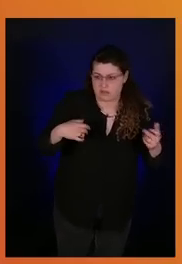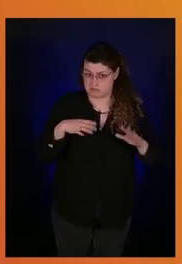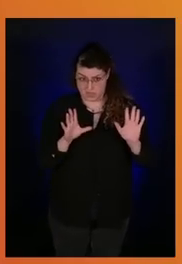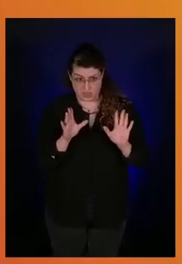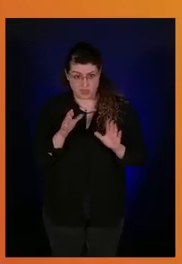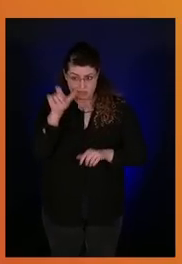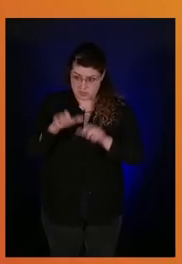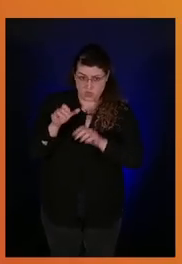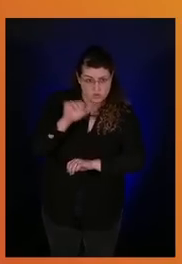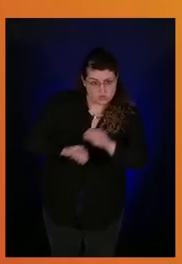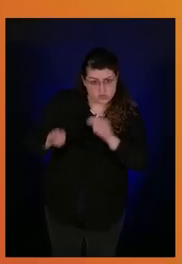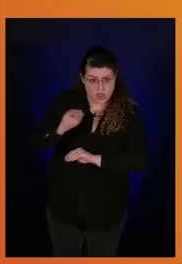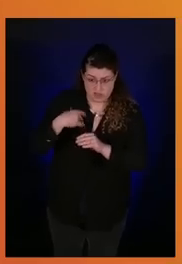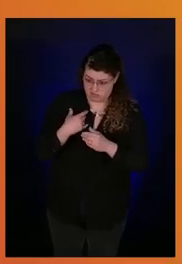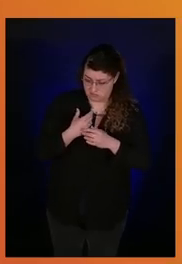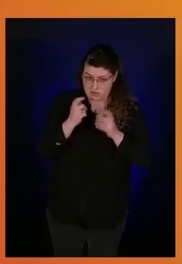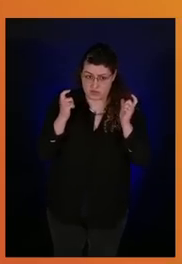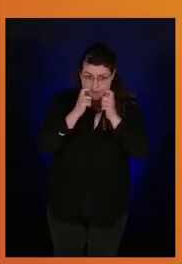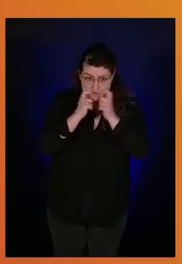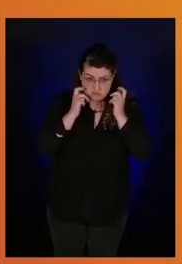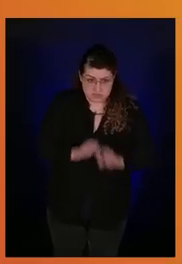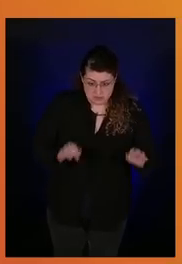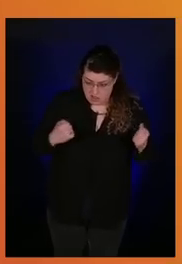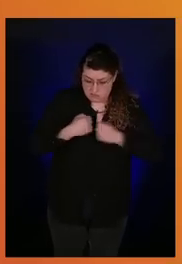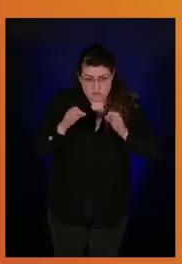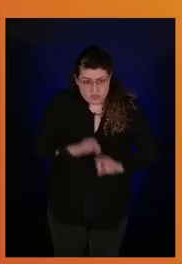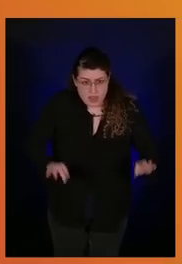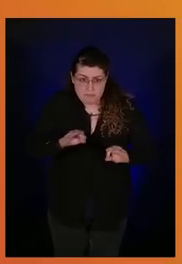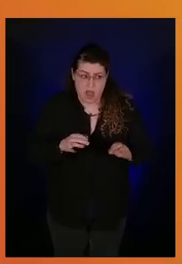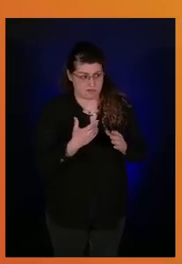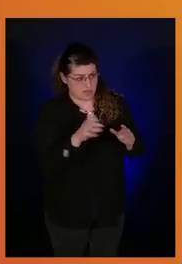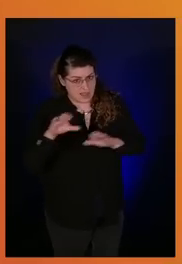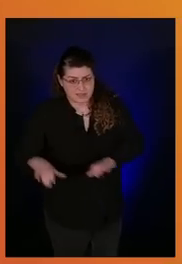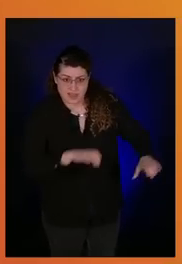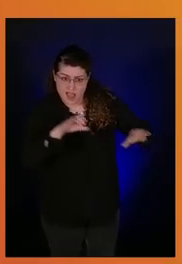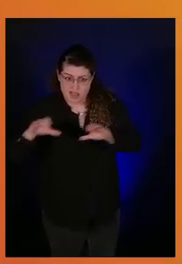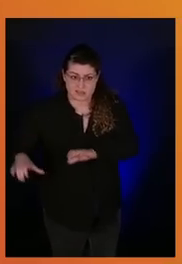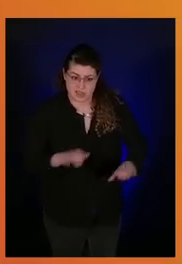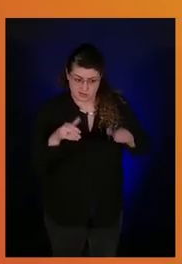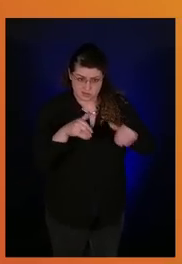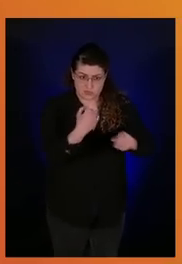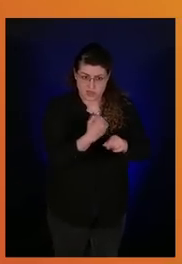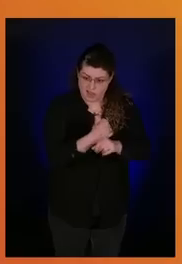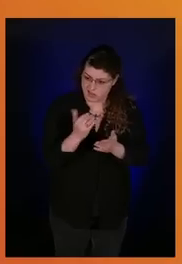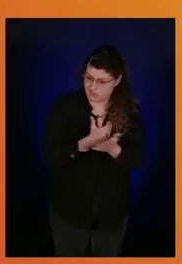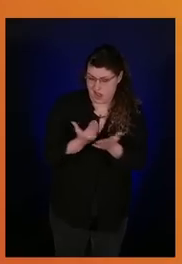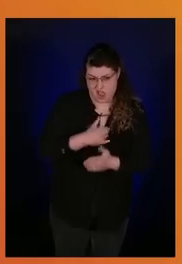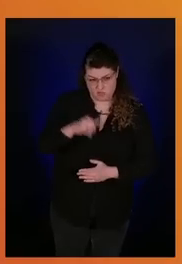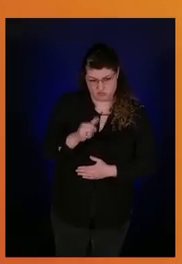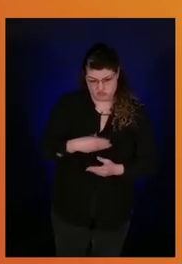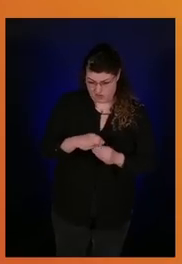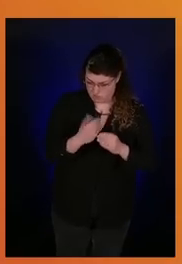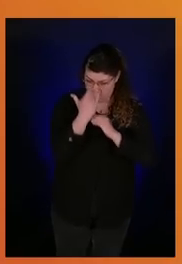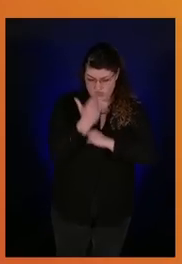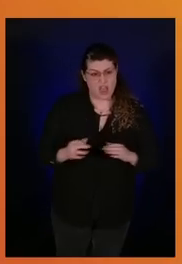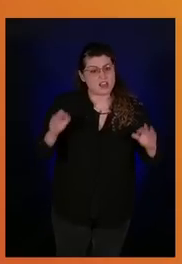masque. Les caissières, les livreurs et tant d'autres continuaient à travailler sans protection avec des salaires de misère. Celles et